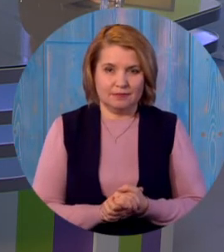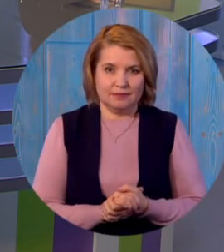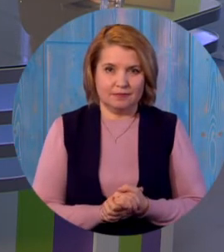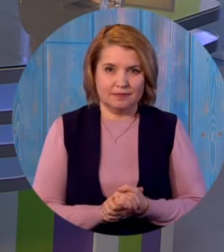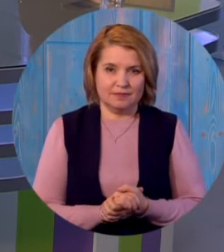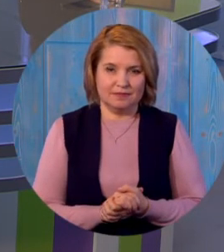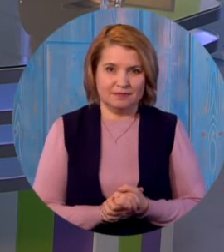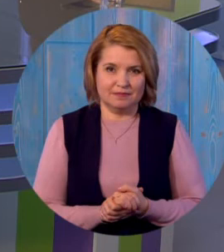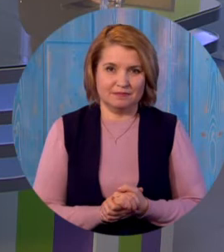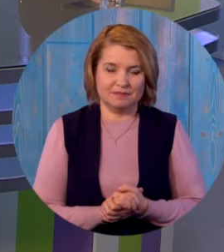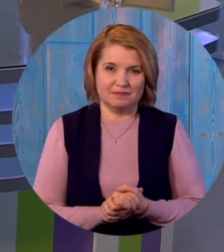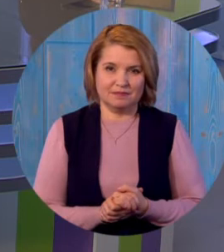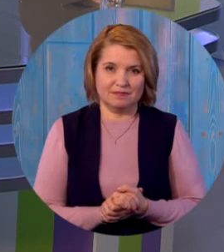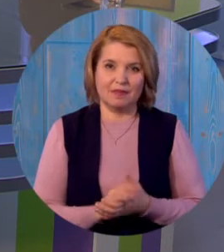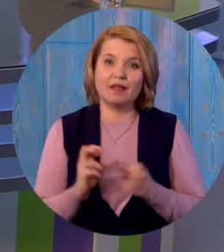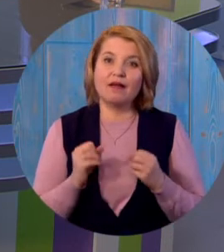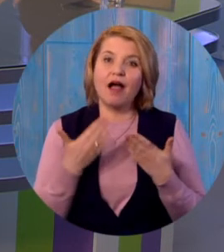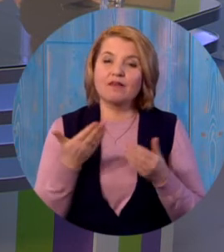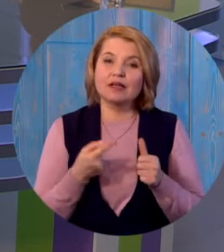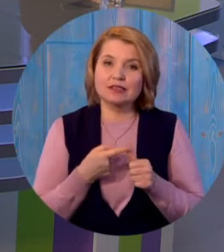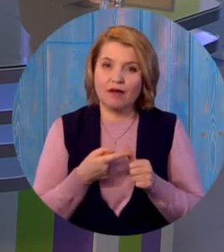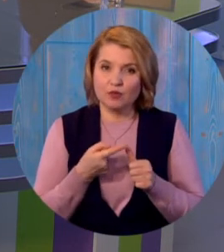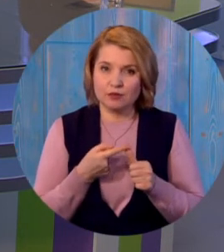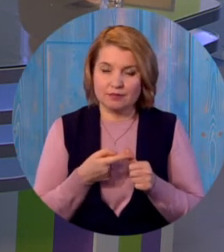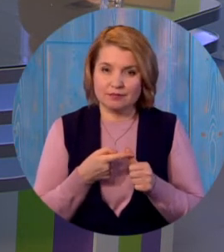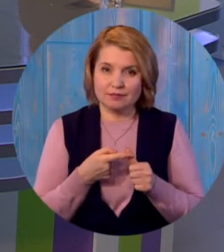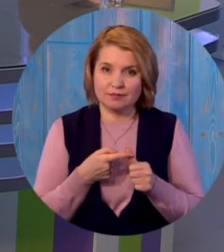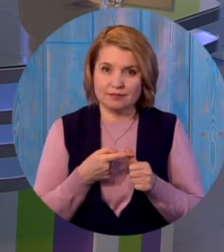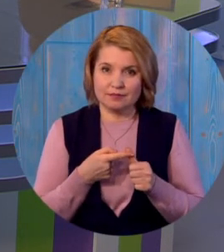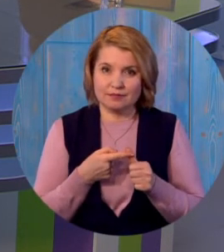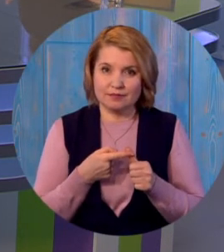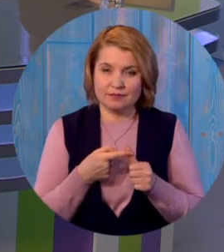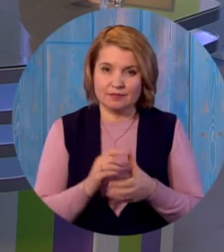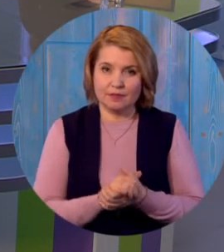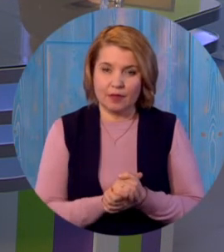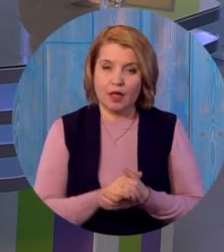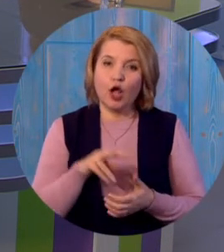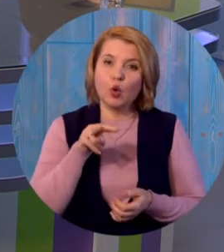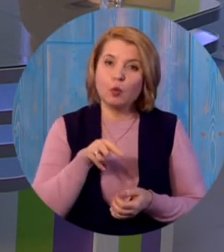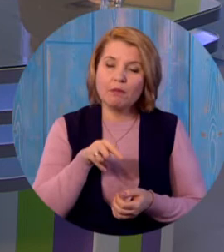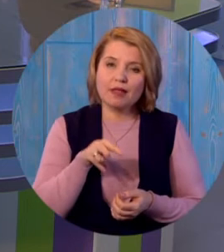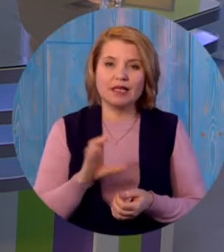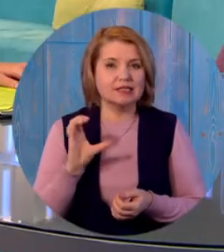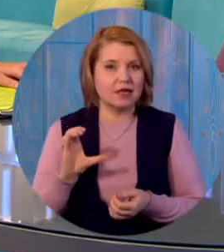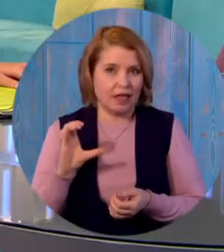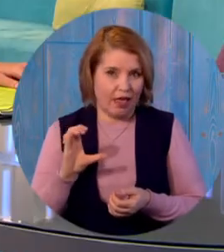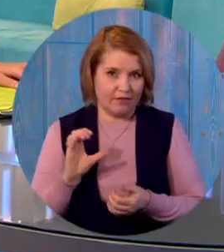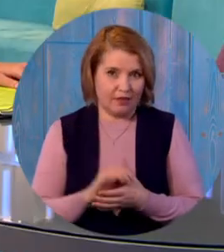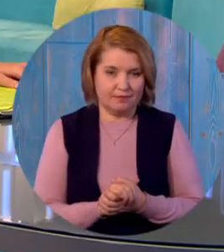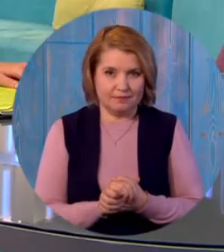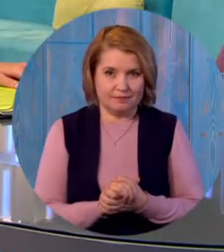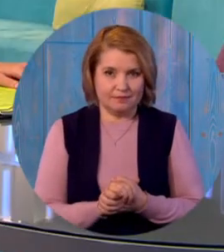уже представлялась. Представьтесь, пожалуйста, вы в прямом эфире. Как вас зовут? Рулякова Людмила Сергеевна. Задавайте вопрос, Людмила